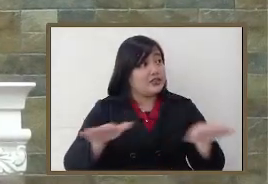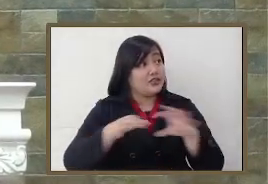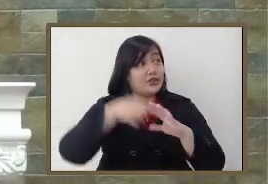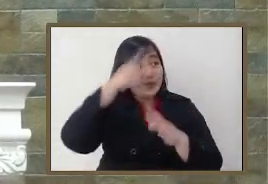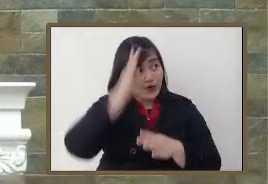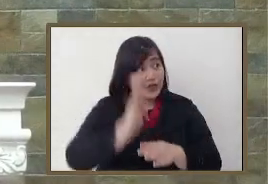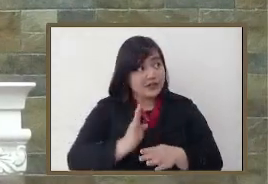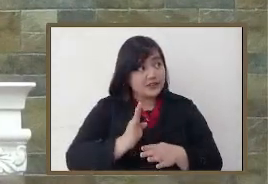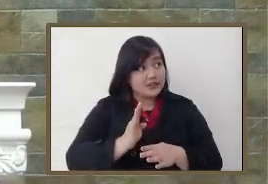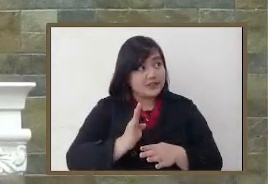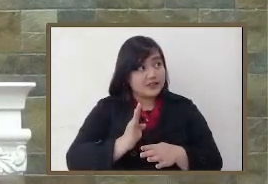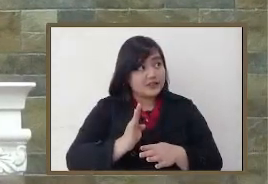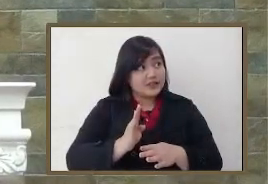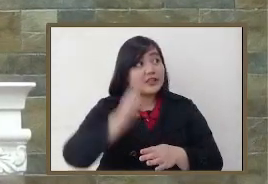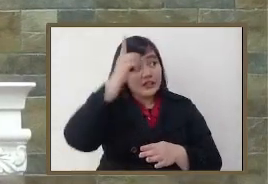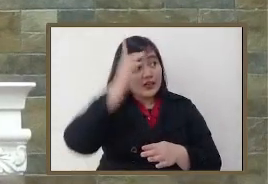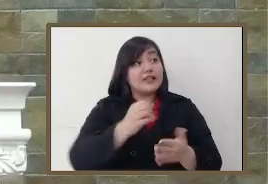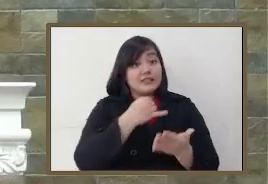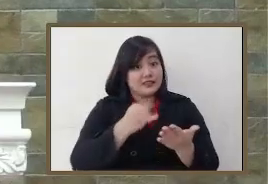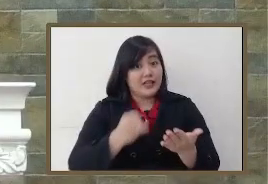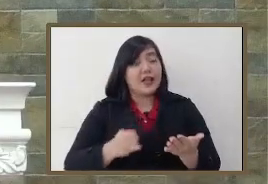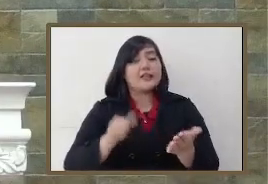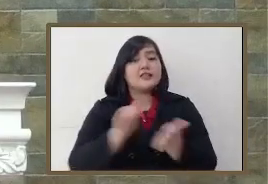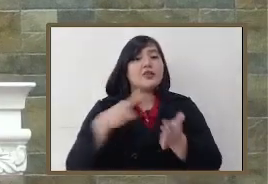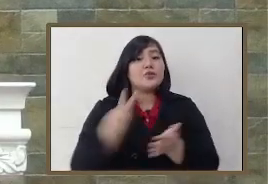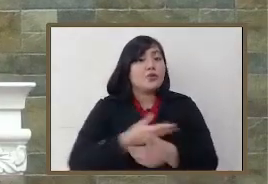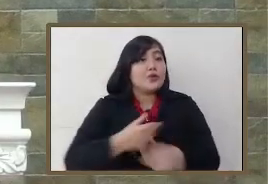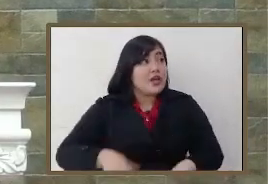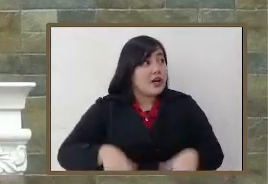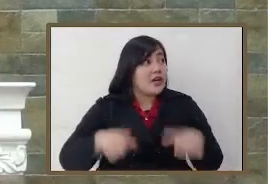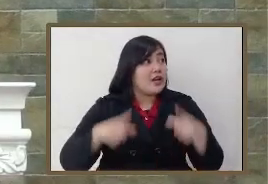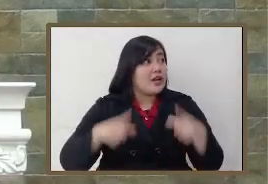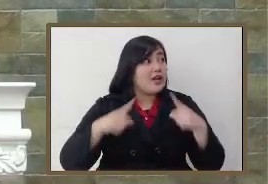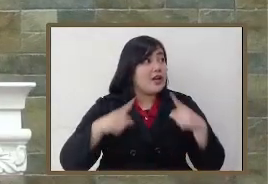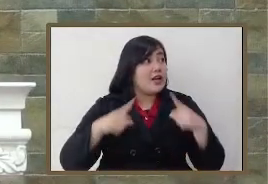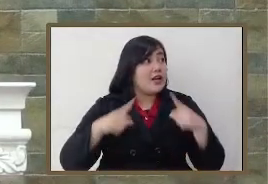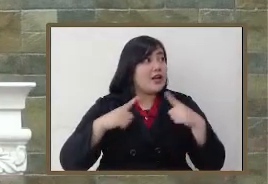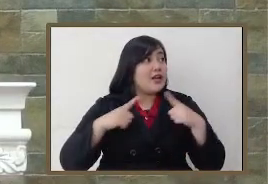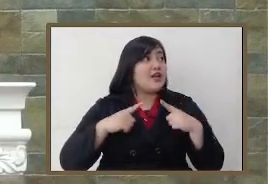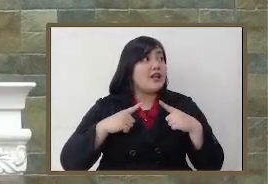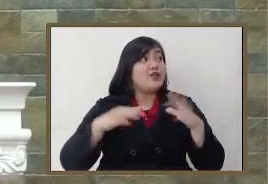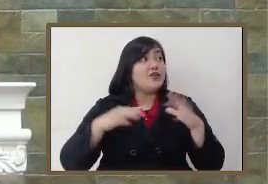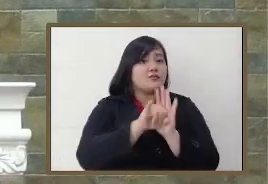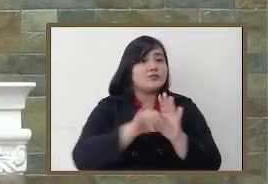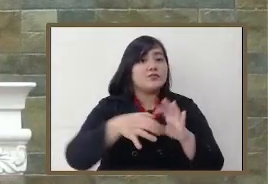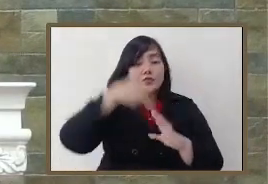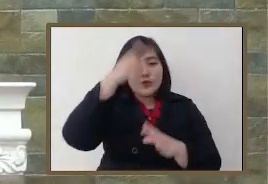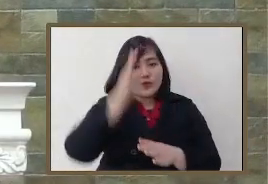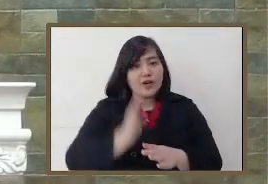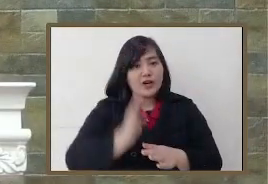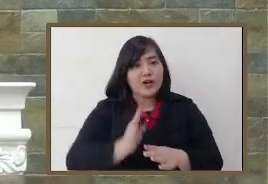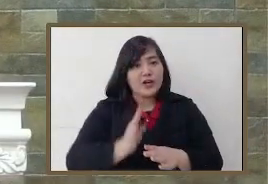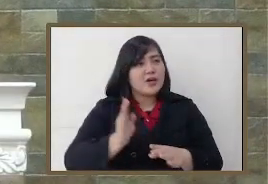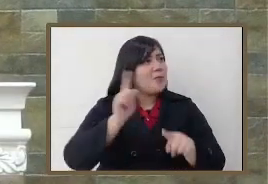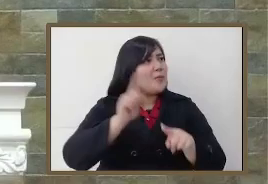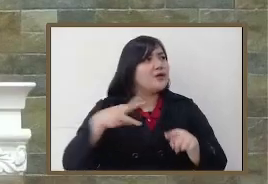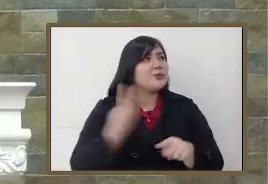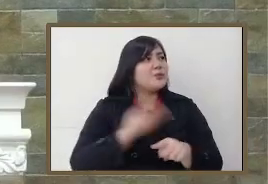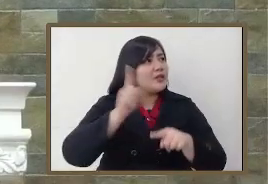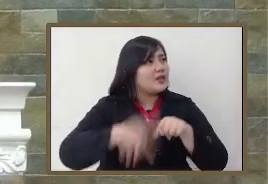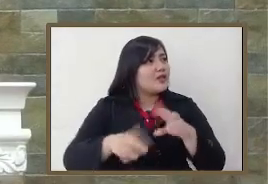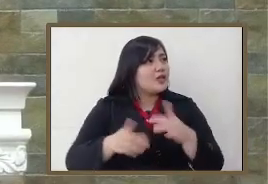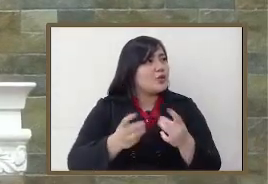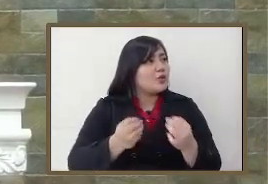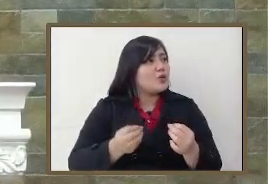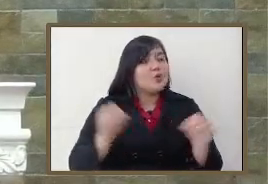mamuhay tayo ayon sa imahe ng Diyos. Hindi mo yan magagawa, mga kapatid, kung wala ang Spirit ng Diyos,